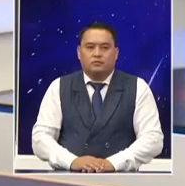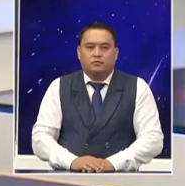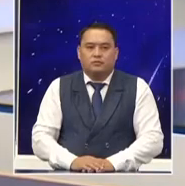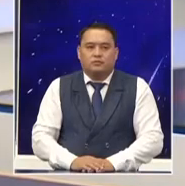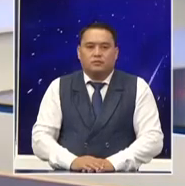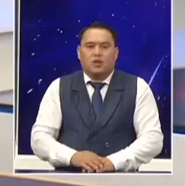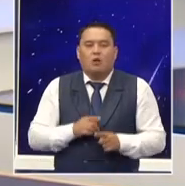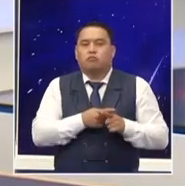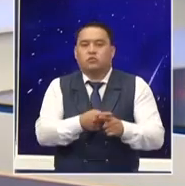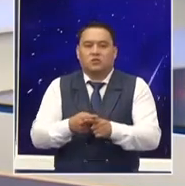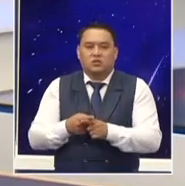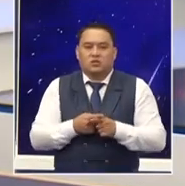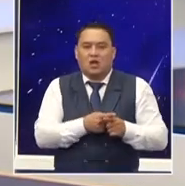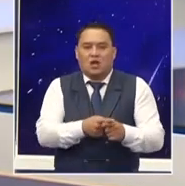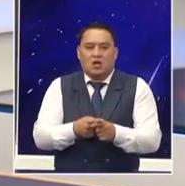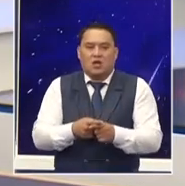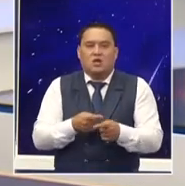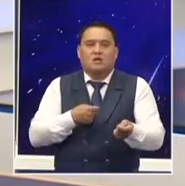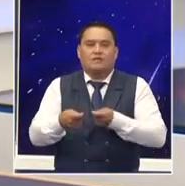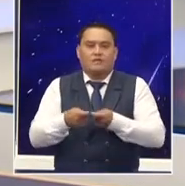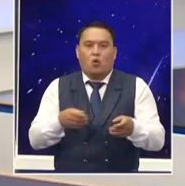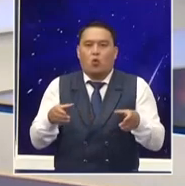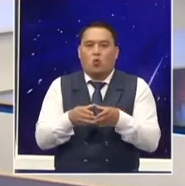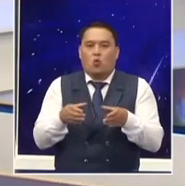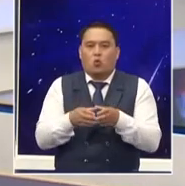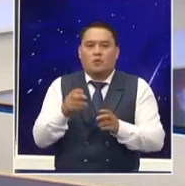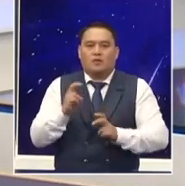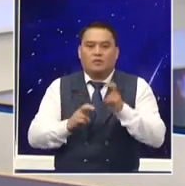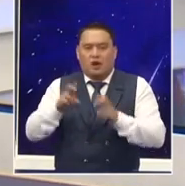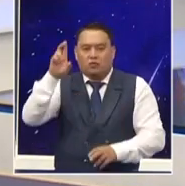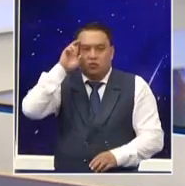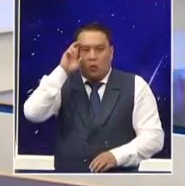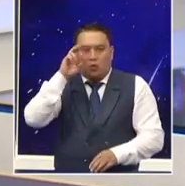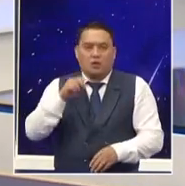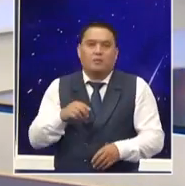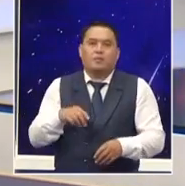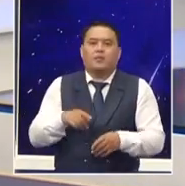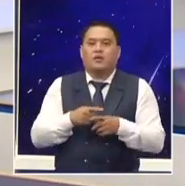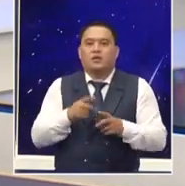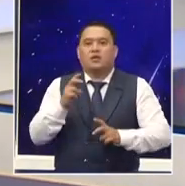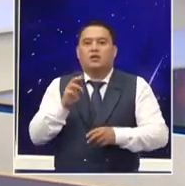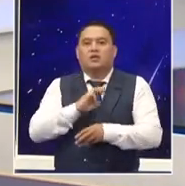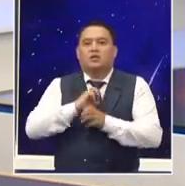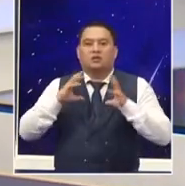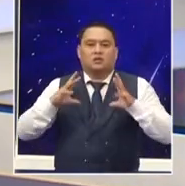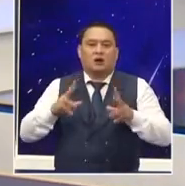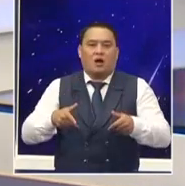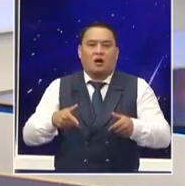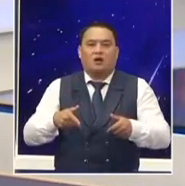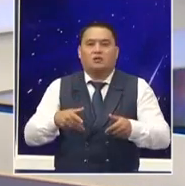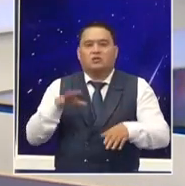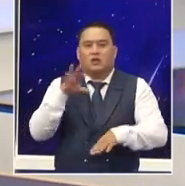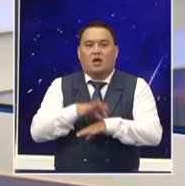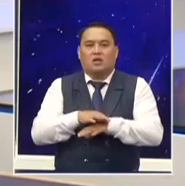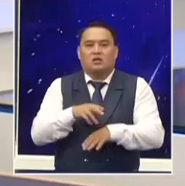В Беларуси задержаны лидеры стачечных комитетов крупнейших предприятий страны. У проходной Минского тракторного завода сотрудники ОМОНа